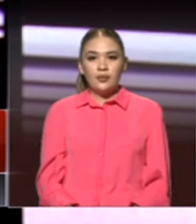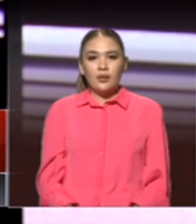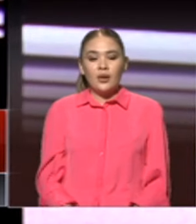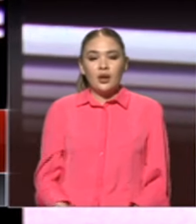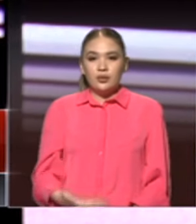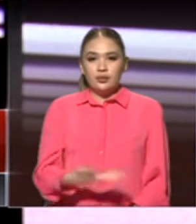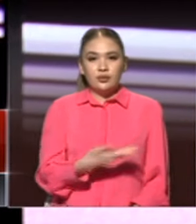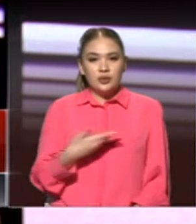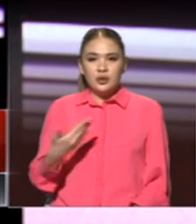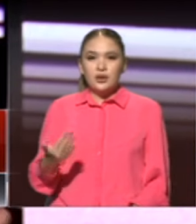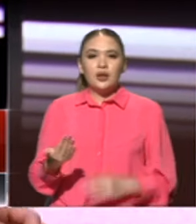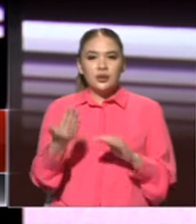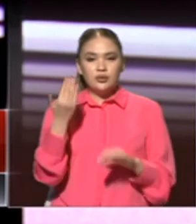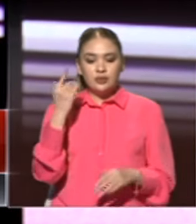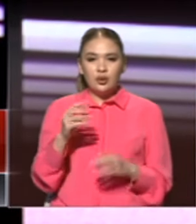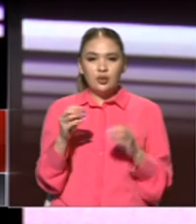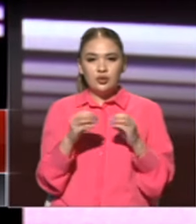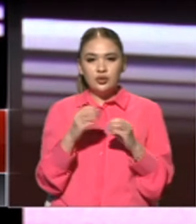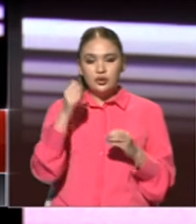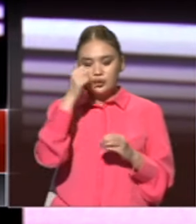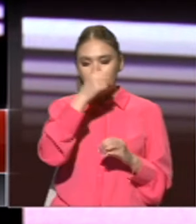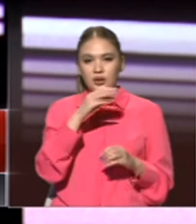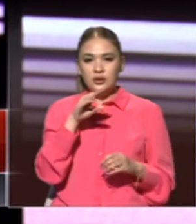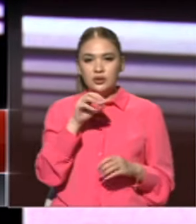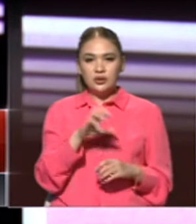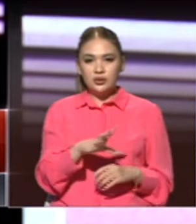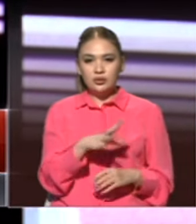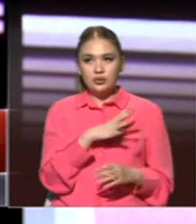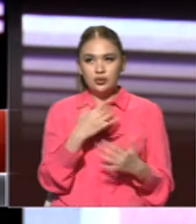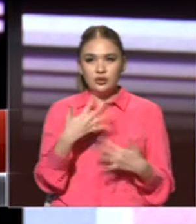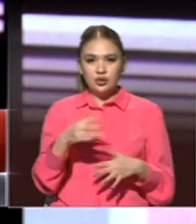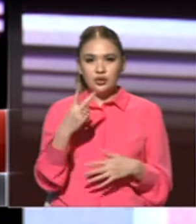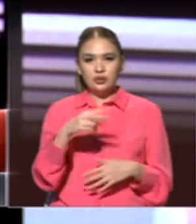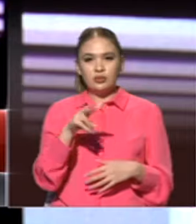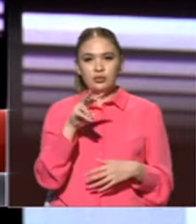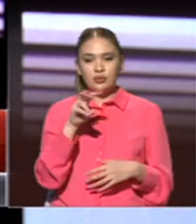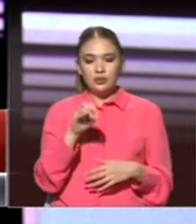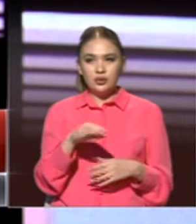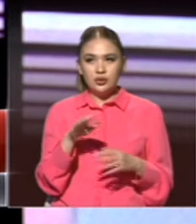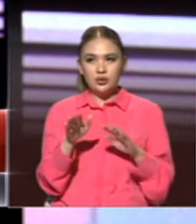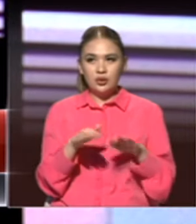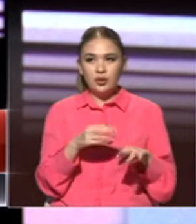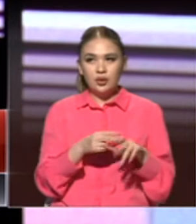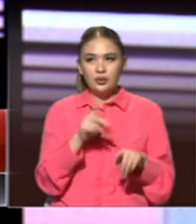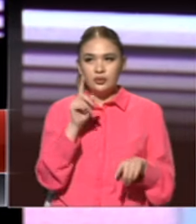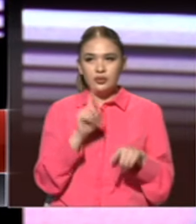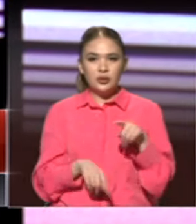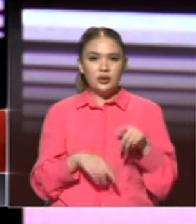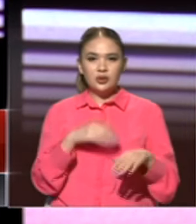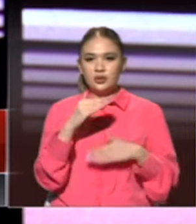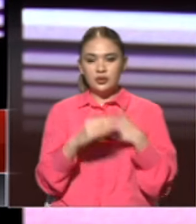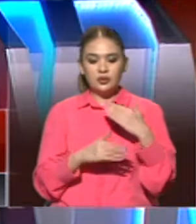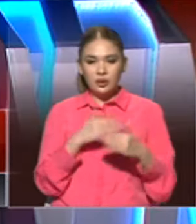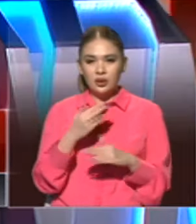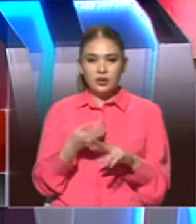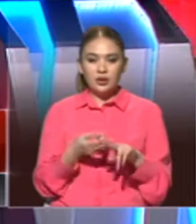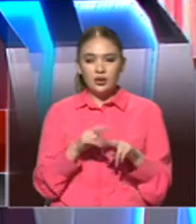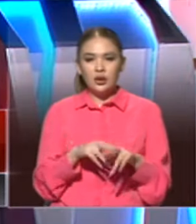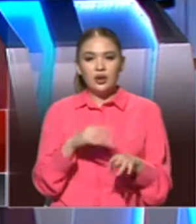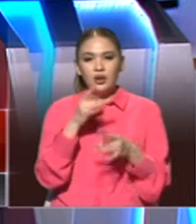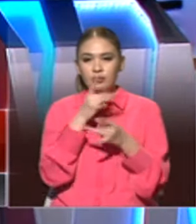біздің кезімізде деп айтуға болады, мен 10 жыл алдын тест тапсырдым, қазір 20 жыл болыпты. Заман өте жылдам, қарқынды дамып келеді. Кез келген